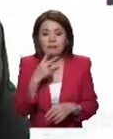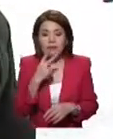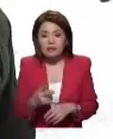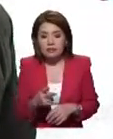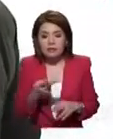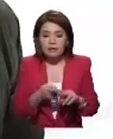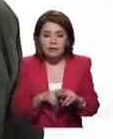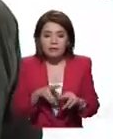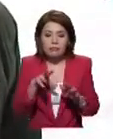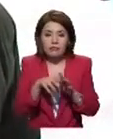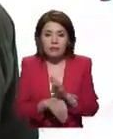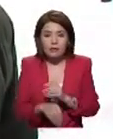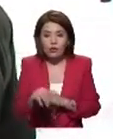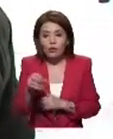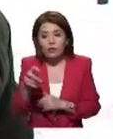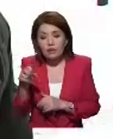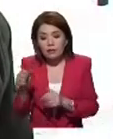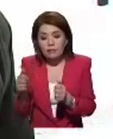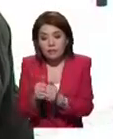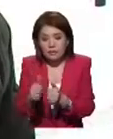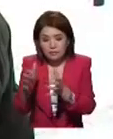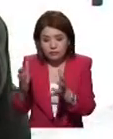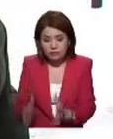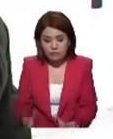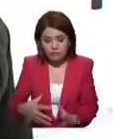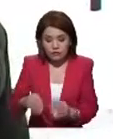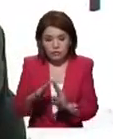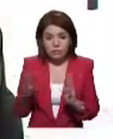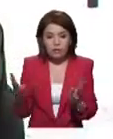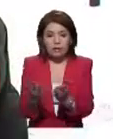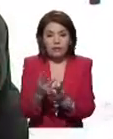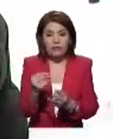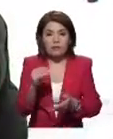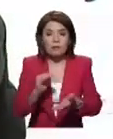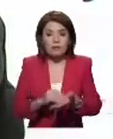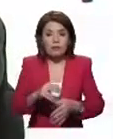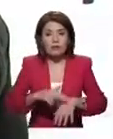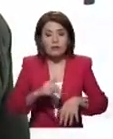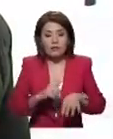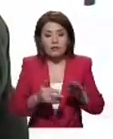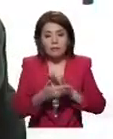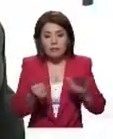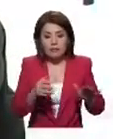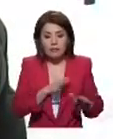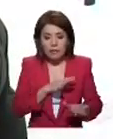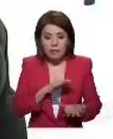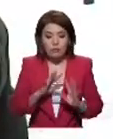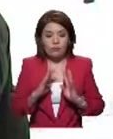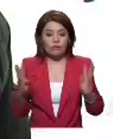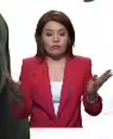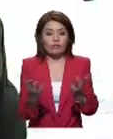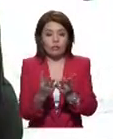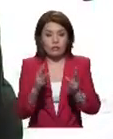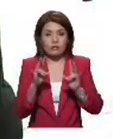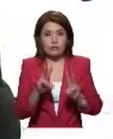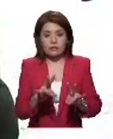стоит, и от урны до угла было все загорожено. Ну, палаткой написано «Полиция». И сотрудники полиции ограждение поставили,